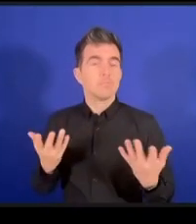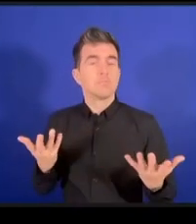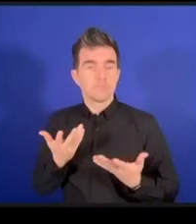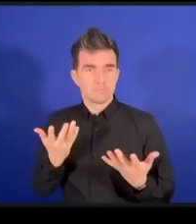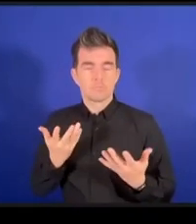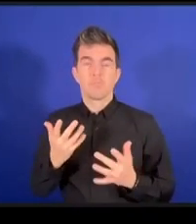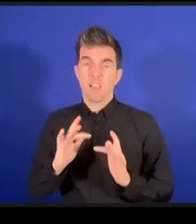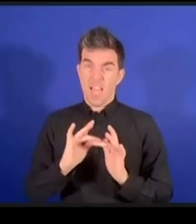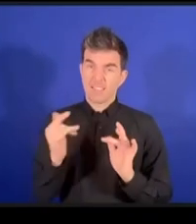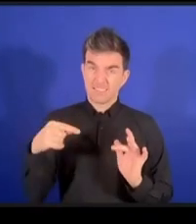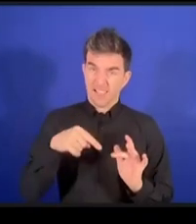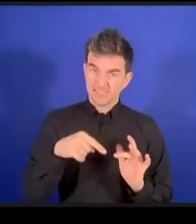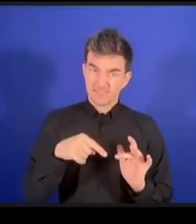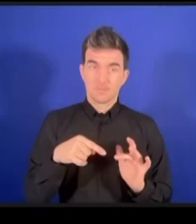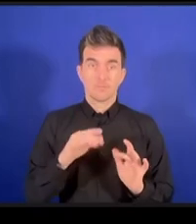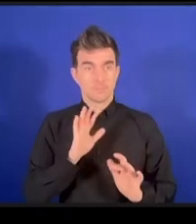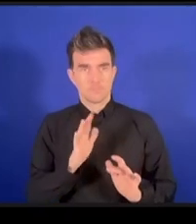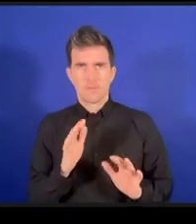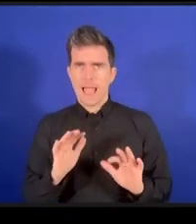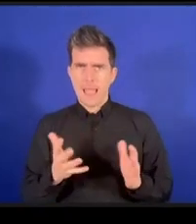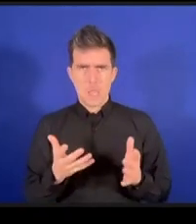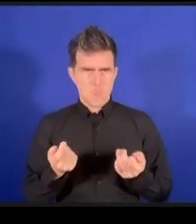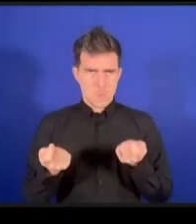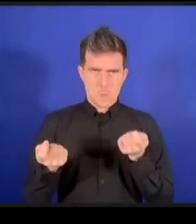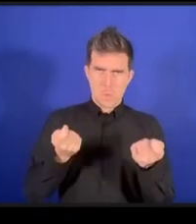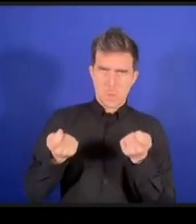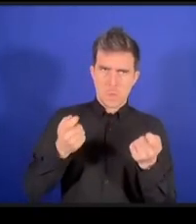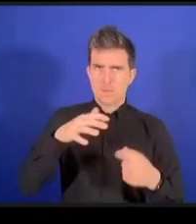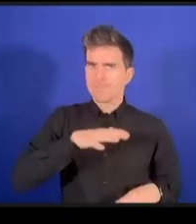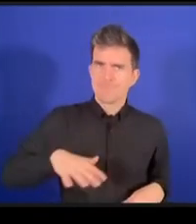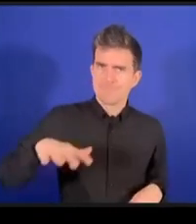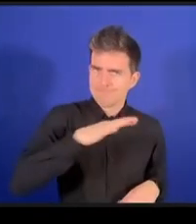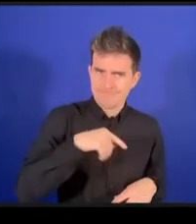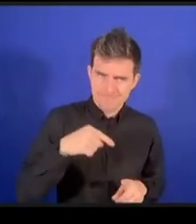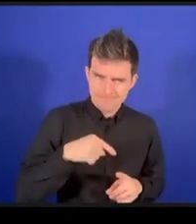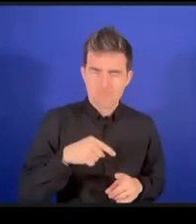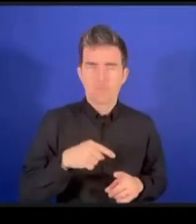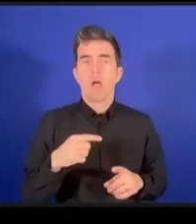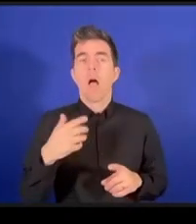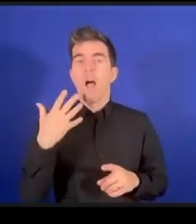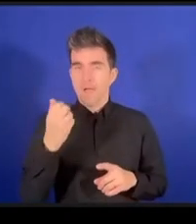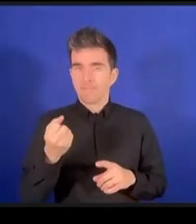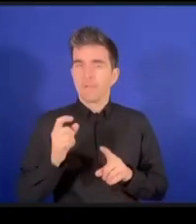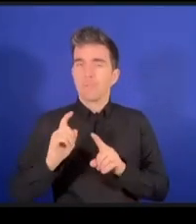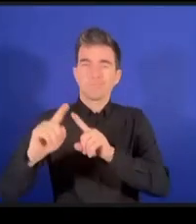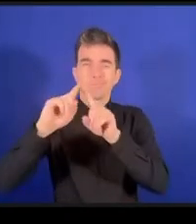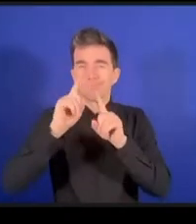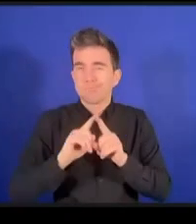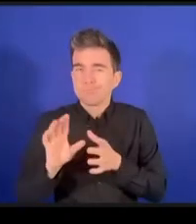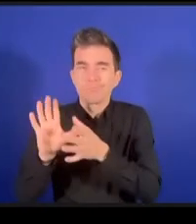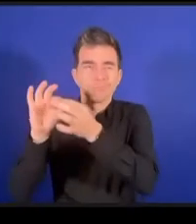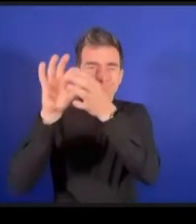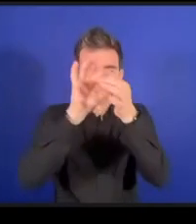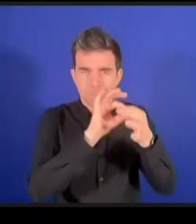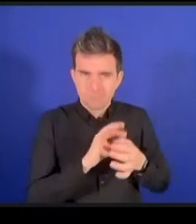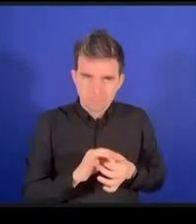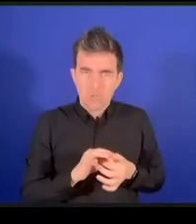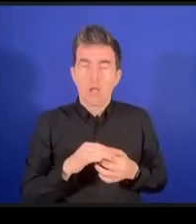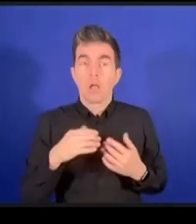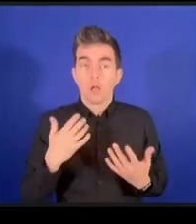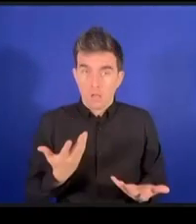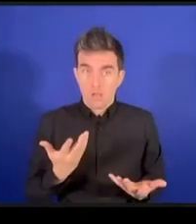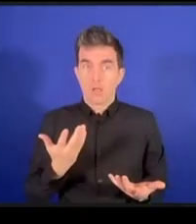важно потому что в модели с участием множество заинтересованных сторон